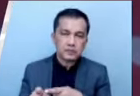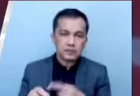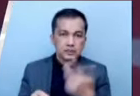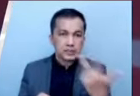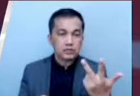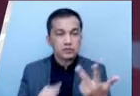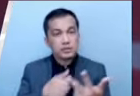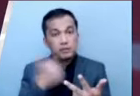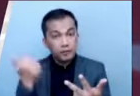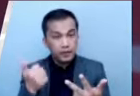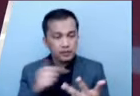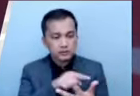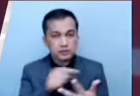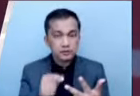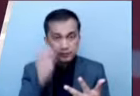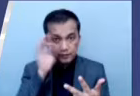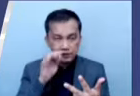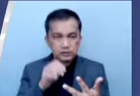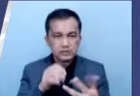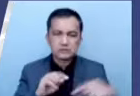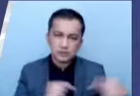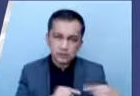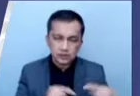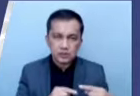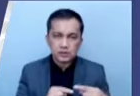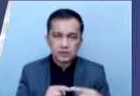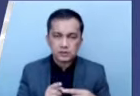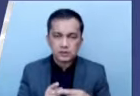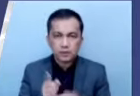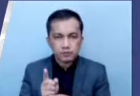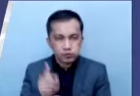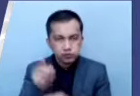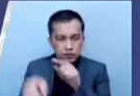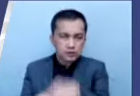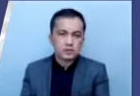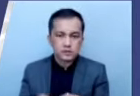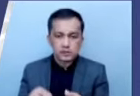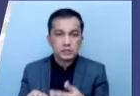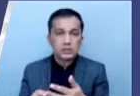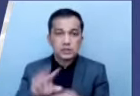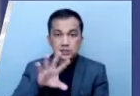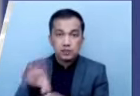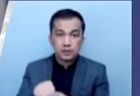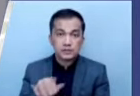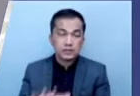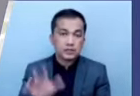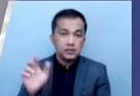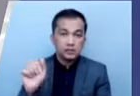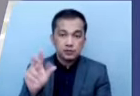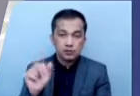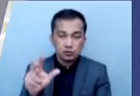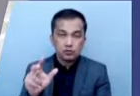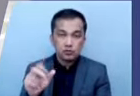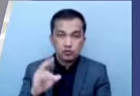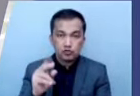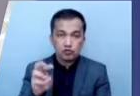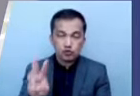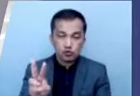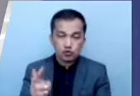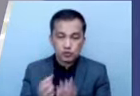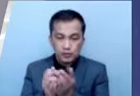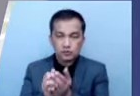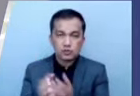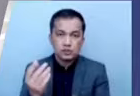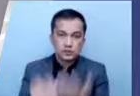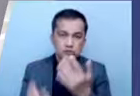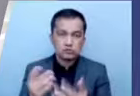ang malubha namang sugatan sa pag-atake. Kabilang sila sa 13 Pilipinong crew ng barkong nasunog sa karahasan.